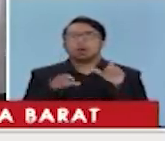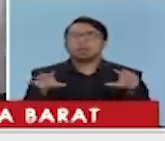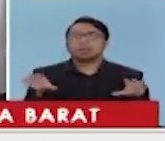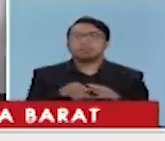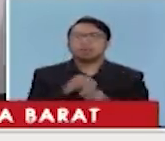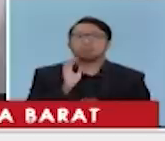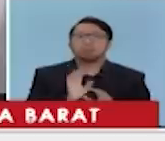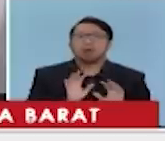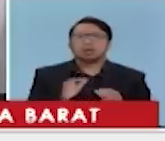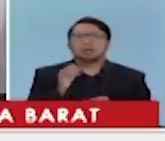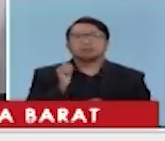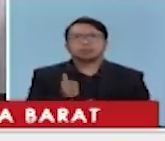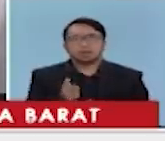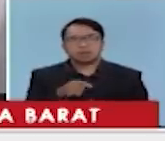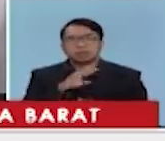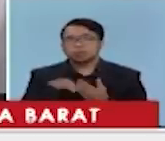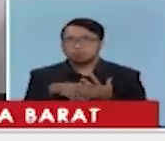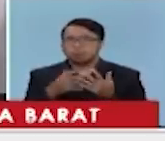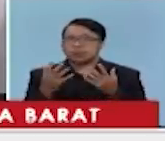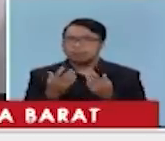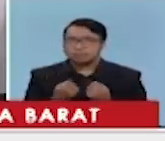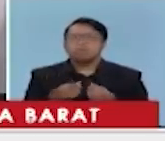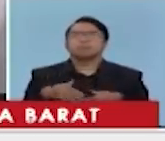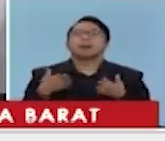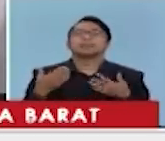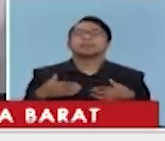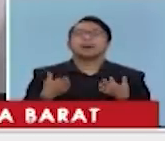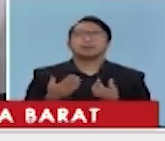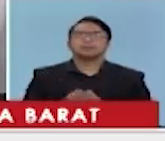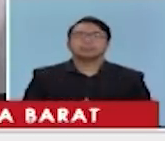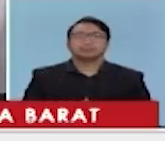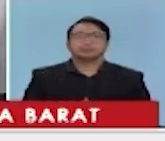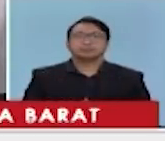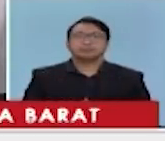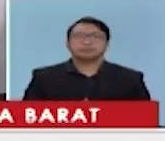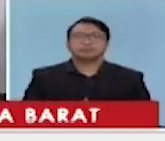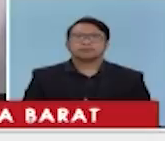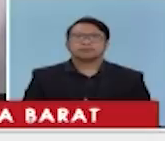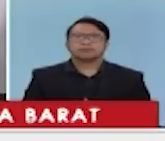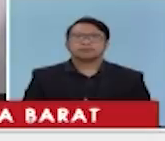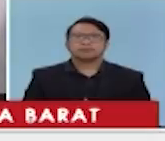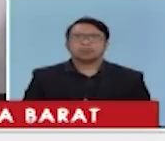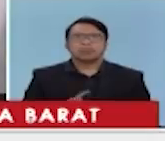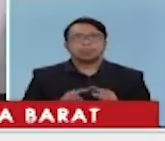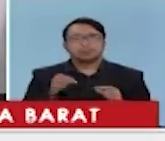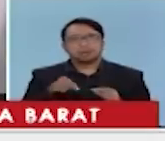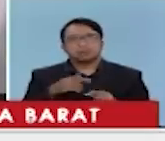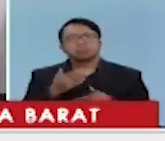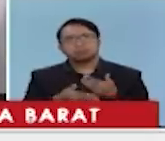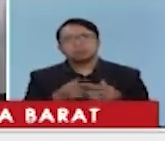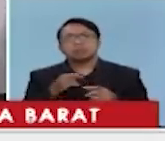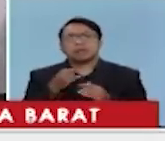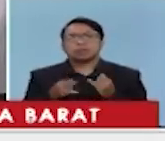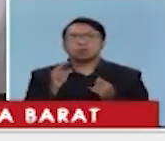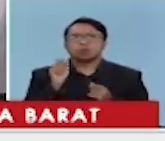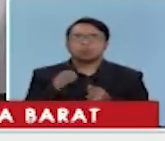Mereka berhasil mendapat perhatian bahwa secara etis dan secara hukum akhirnya bermasalah. Ini menjadi pertimbangan